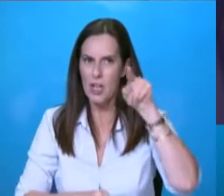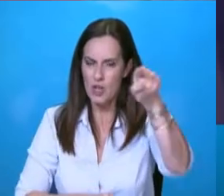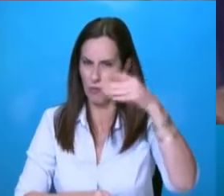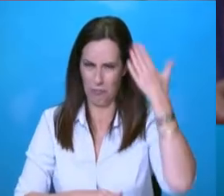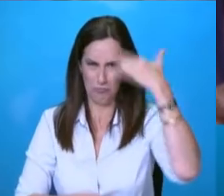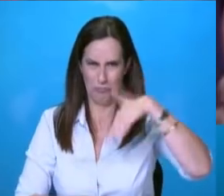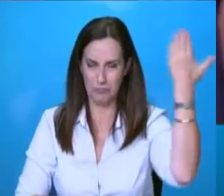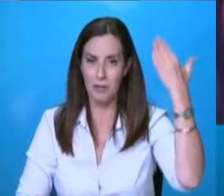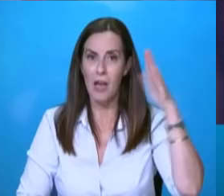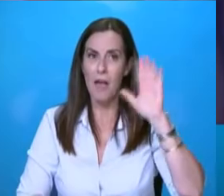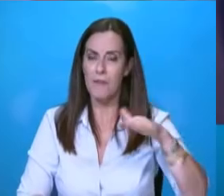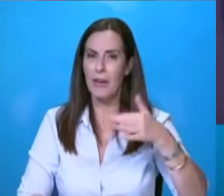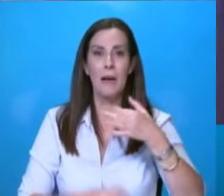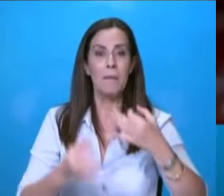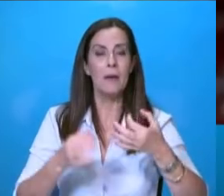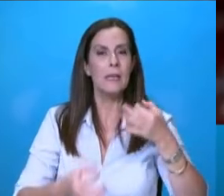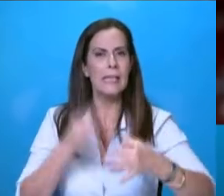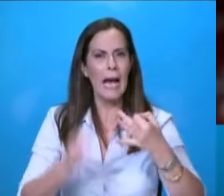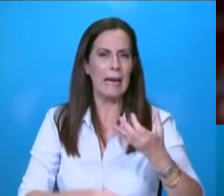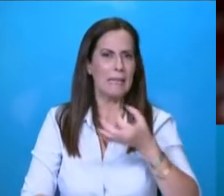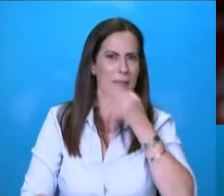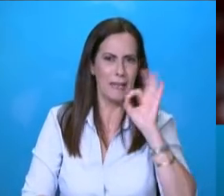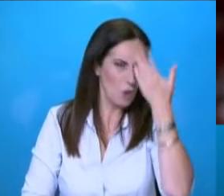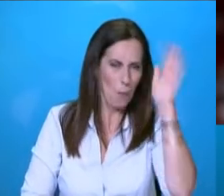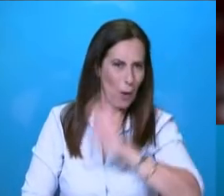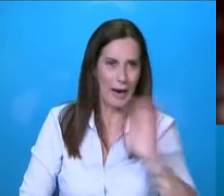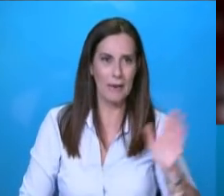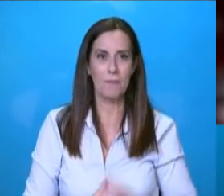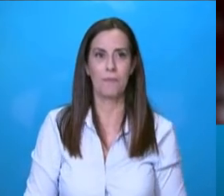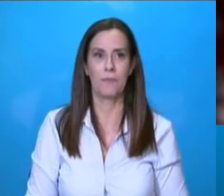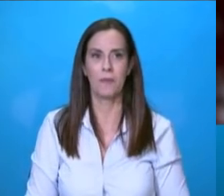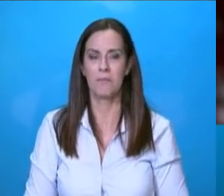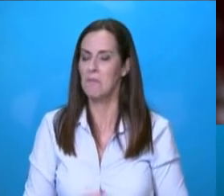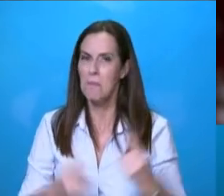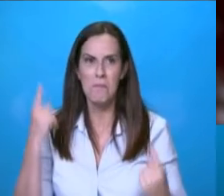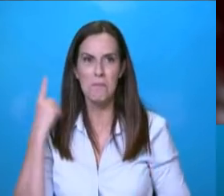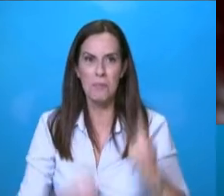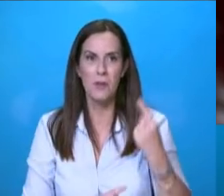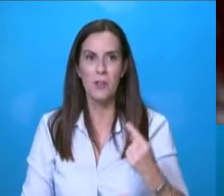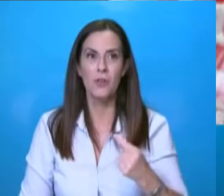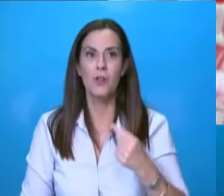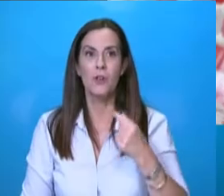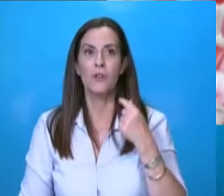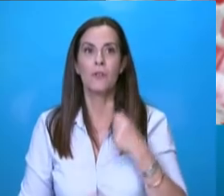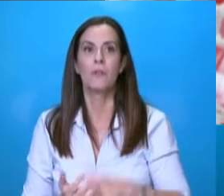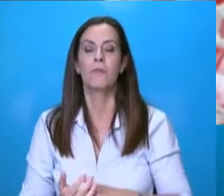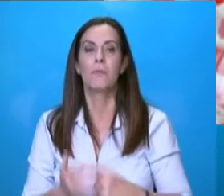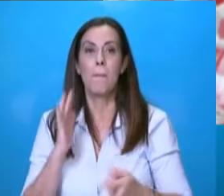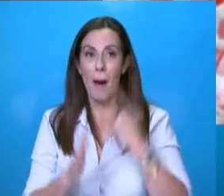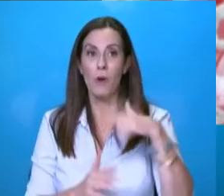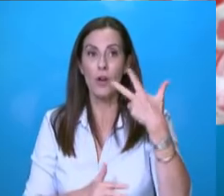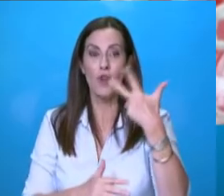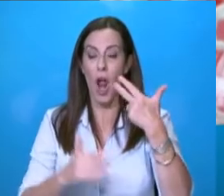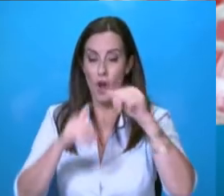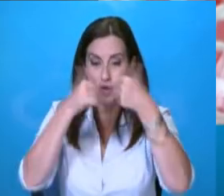פופוביץ' ומנגד סגל צעיר ואפור. The run for an unprecedented three straight World Cup titles comes